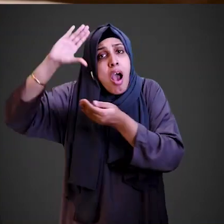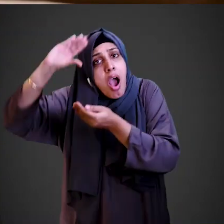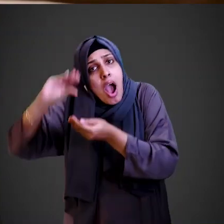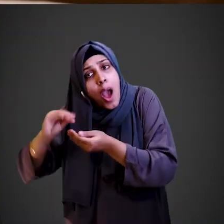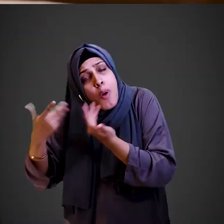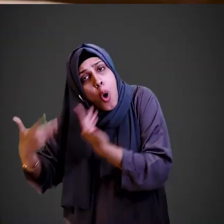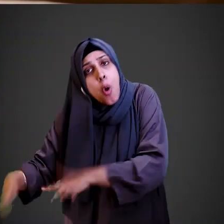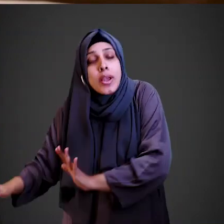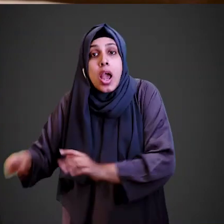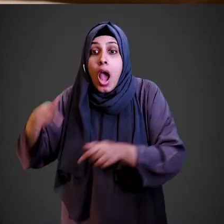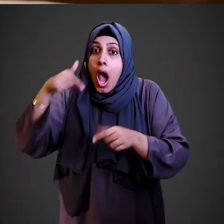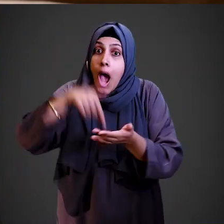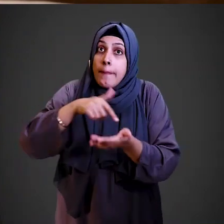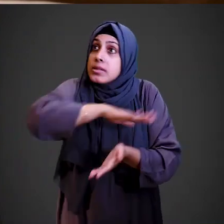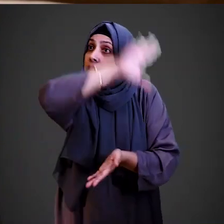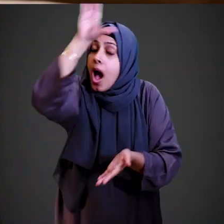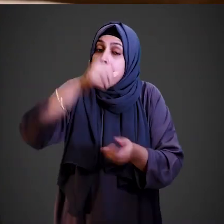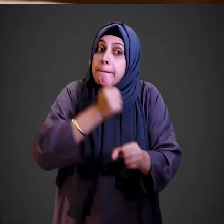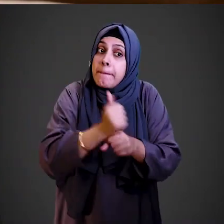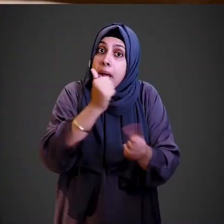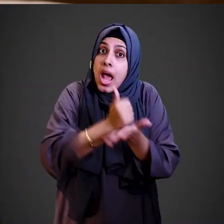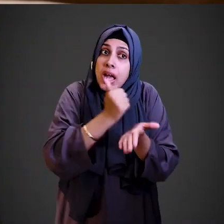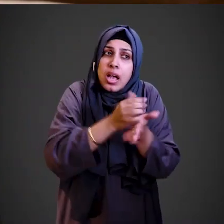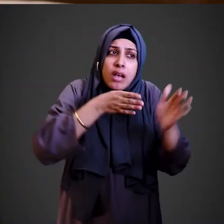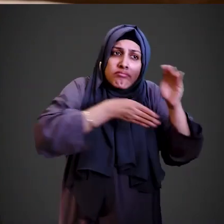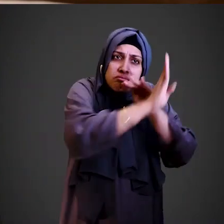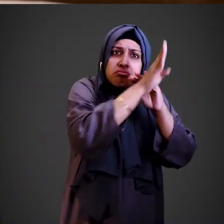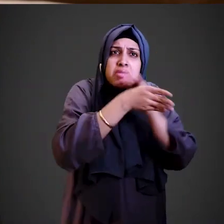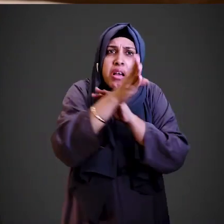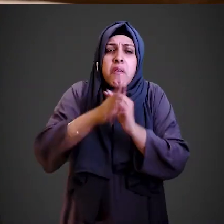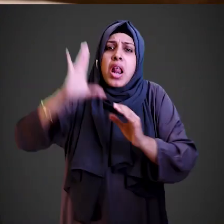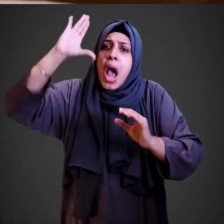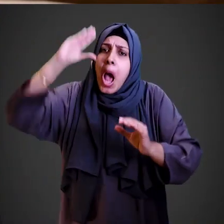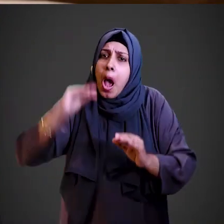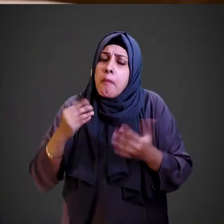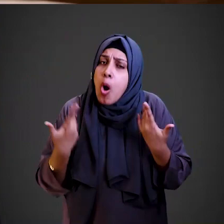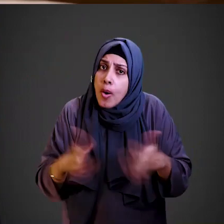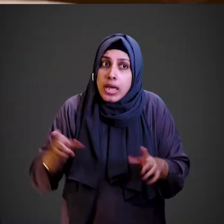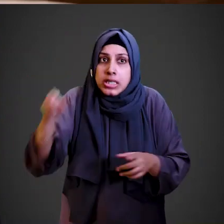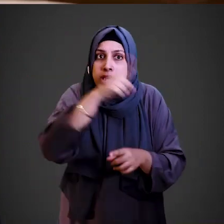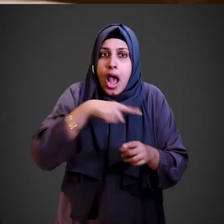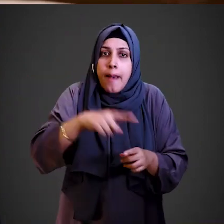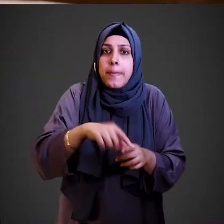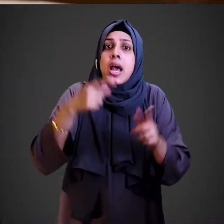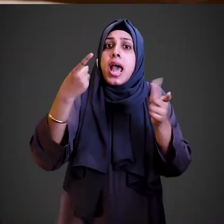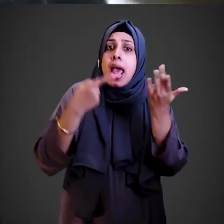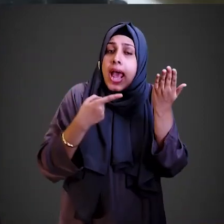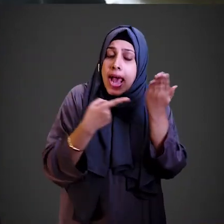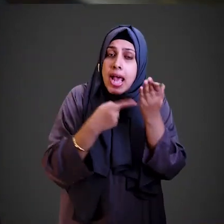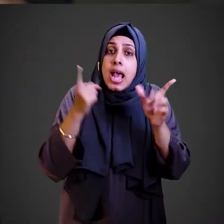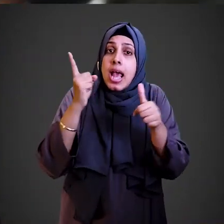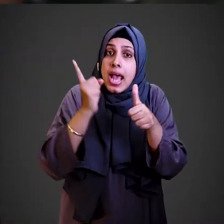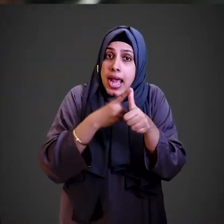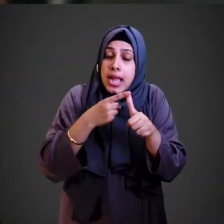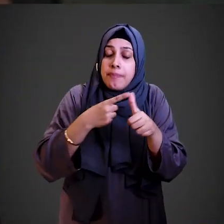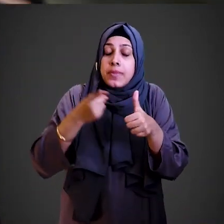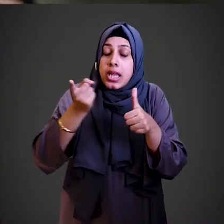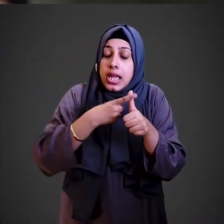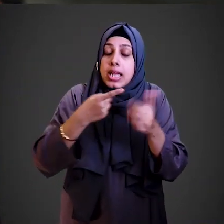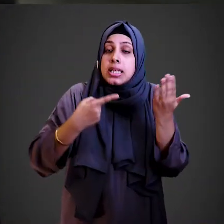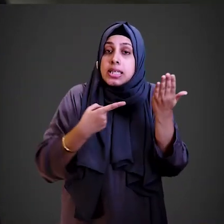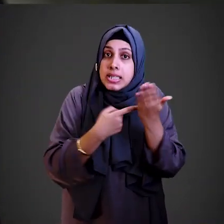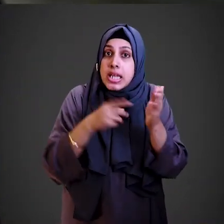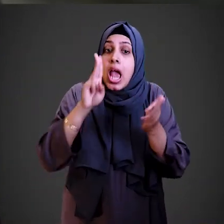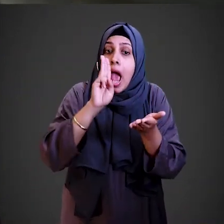होता जा रहा है। लोग बैंक ब्रांचेस में जाना कम हो गए हैं, एटीएम मशीन्स का इस्तेमाल करना लोगों ने कम कर दिया है और